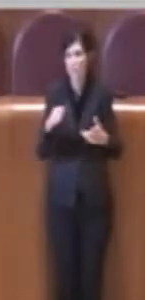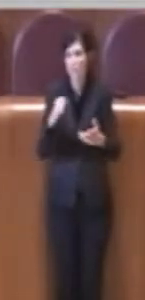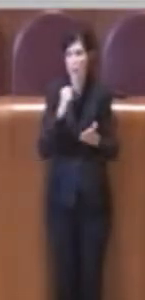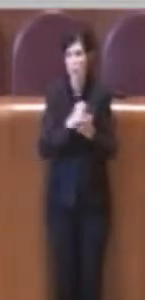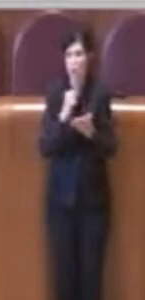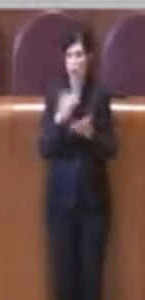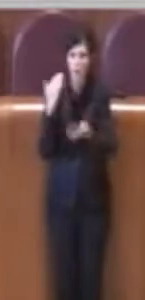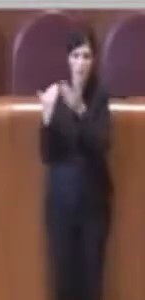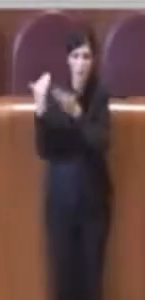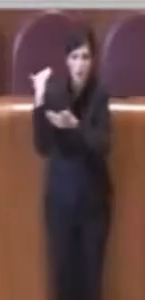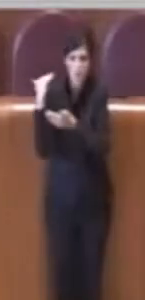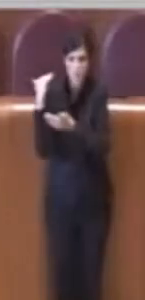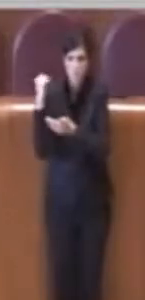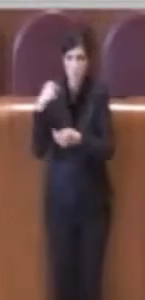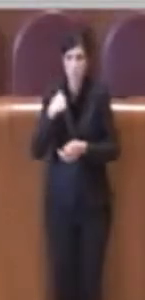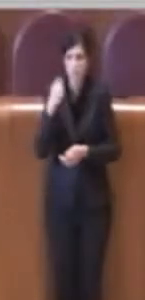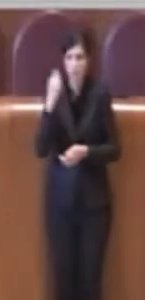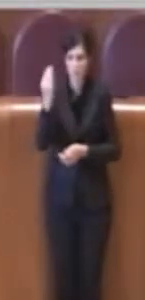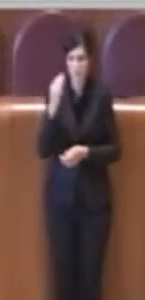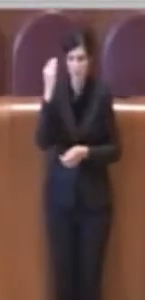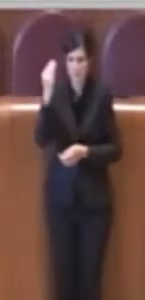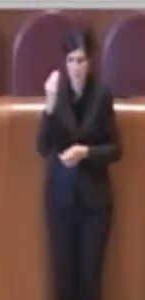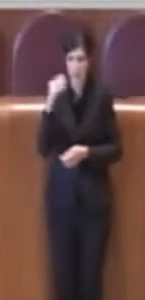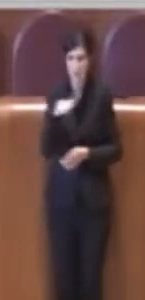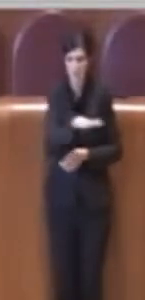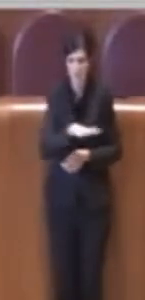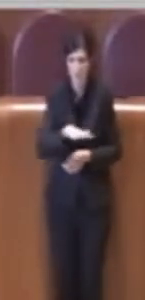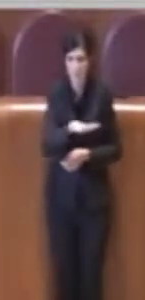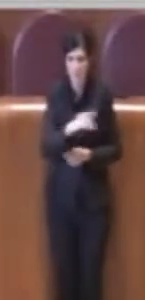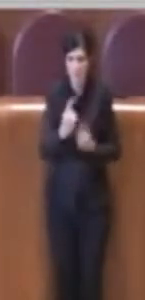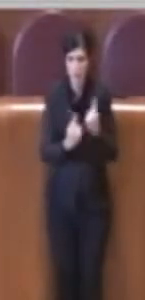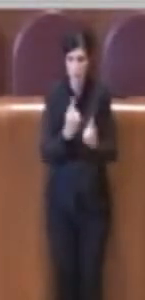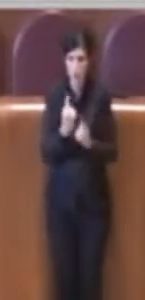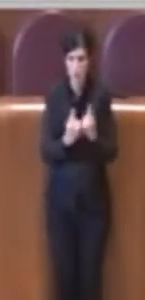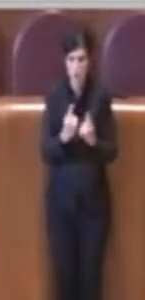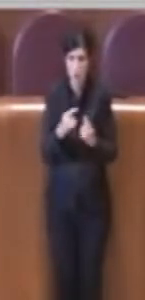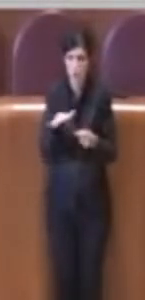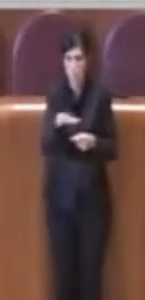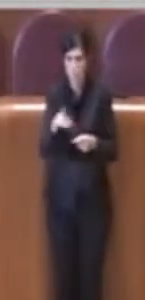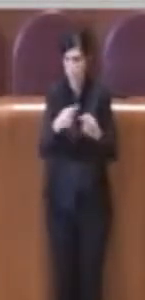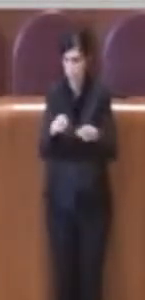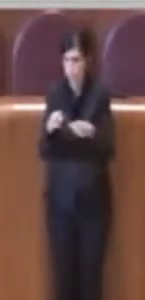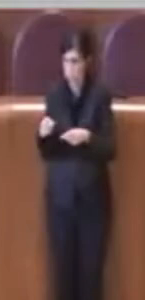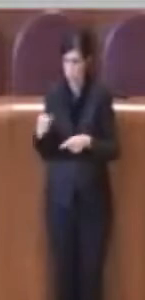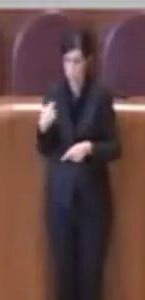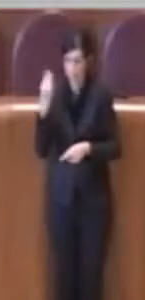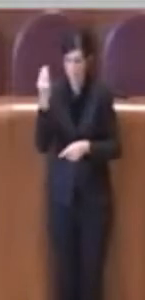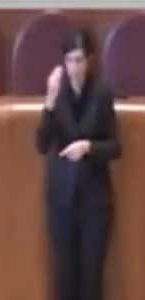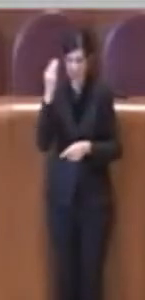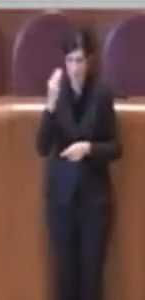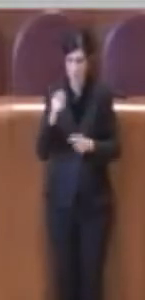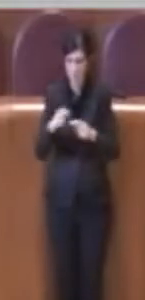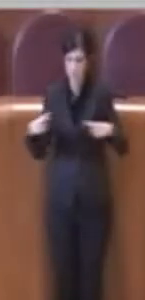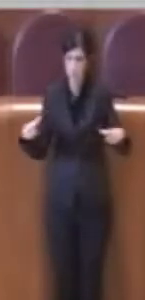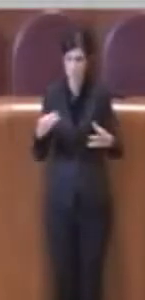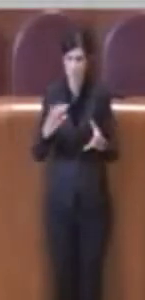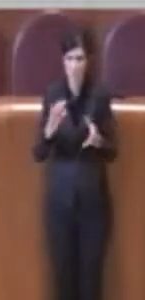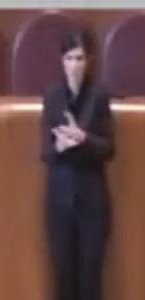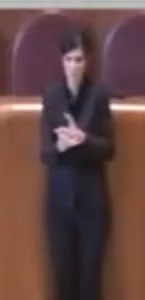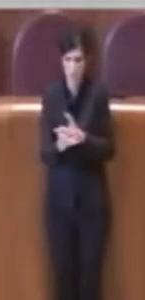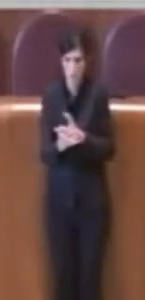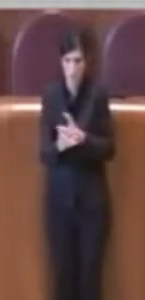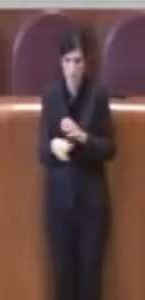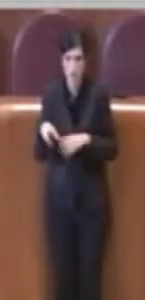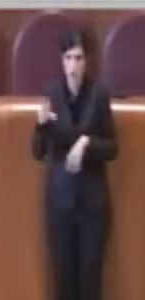città, quindi bisogna pensare anche agli ambiti. Abbiamo pensato a una trasformazione della città che preveda la detrazione